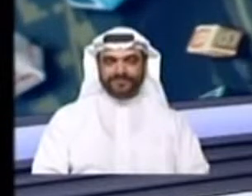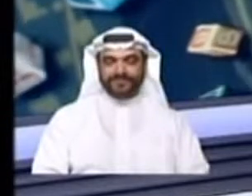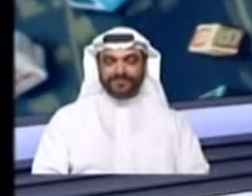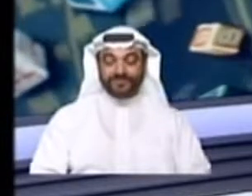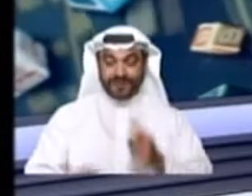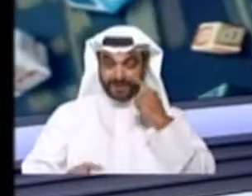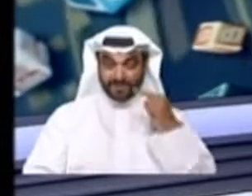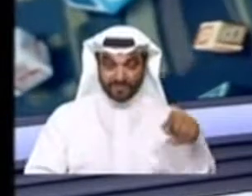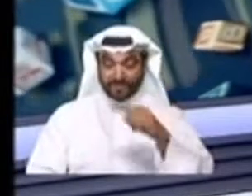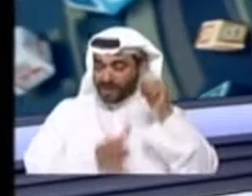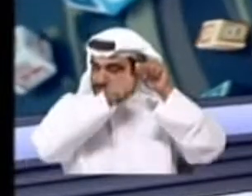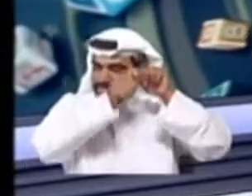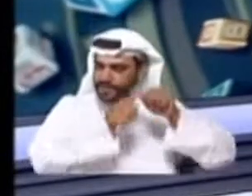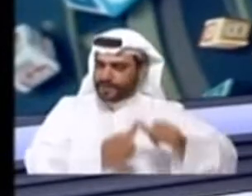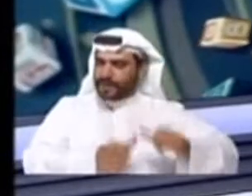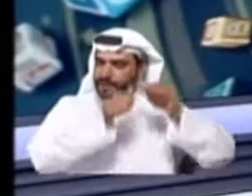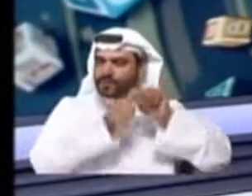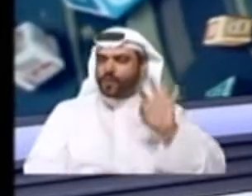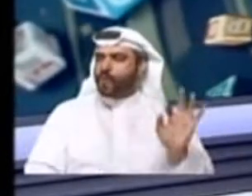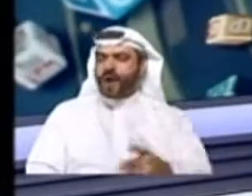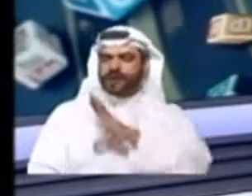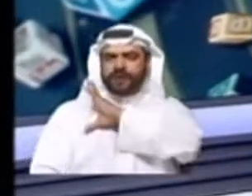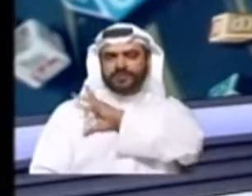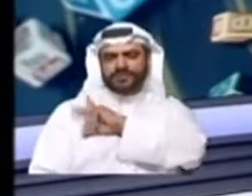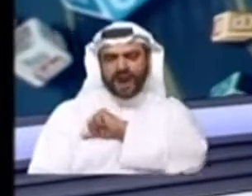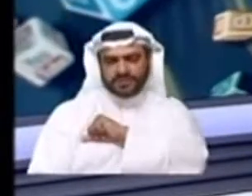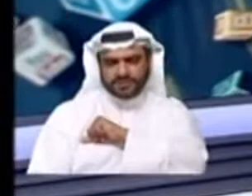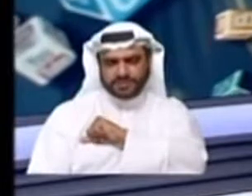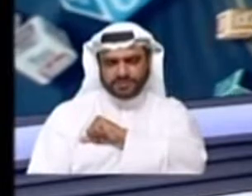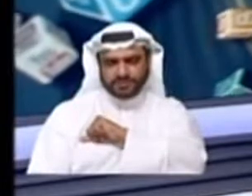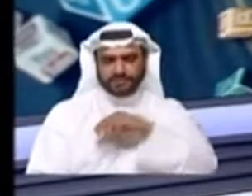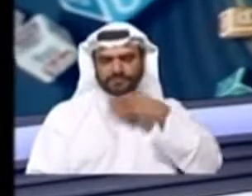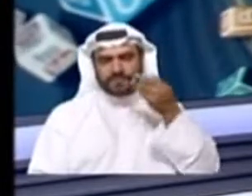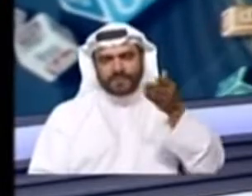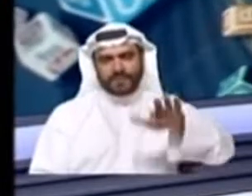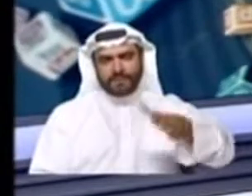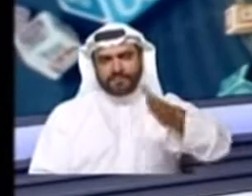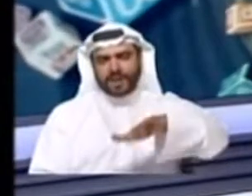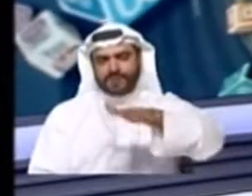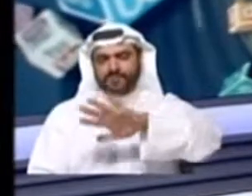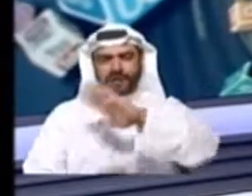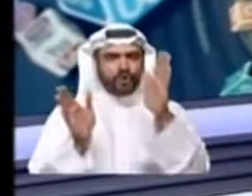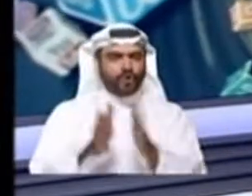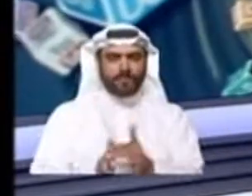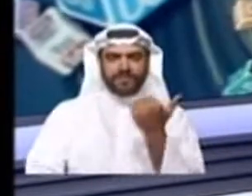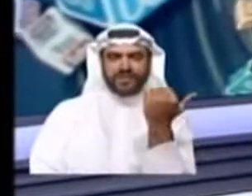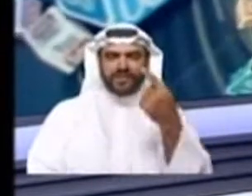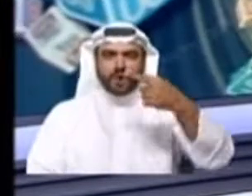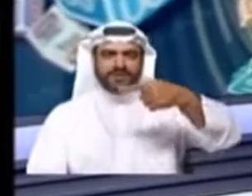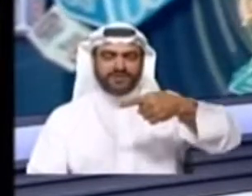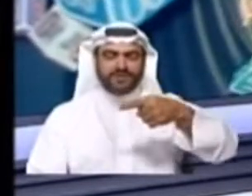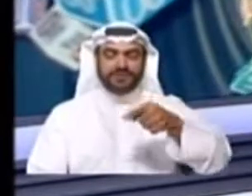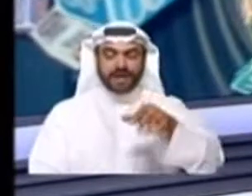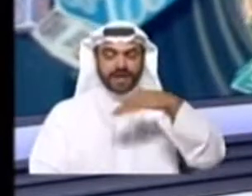أهل الأرض في ذكرى يوم الأرض. شهداء ومئات الجرحى رسموا طريق العودة بدمائهم في يوم تذكيري